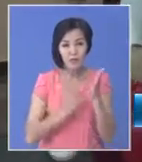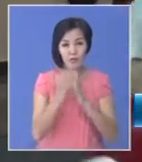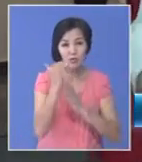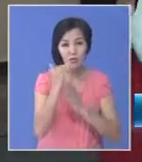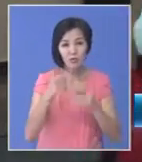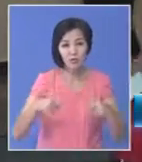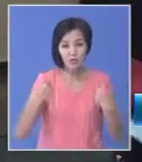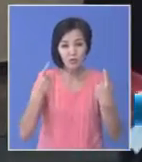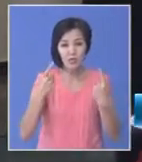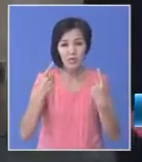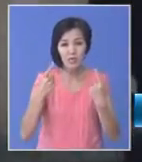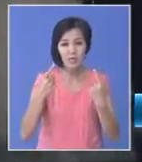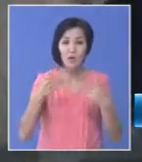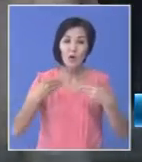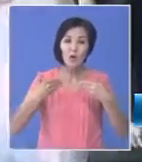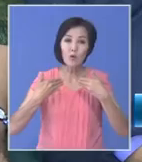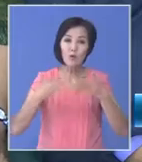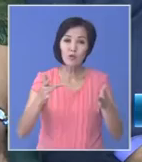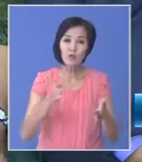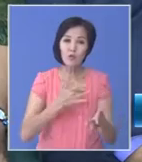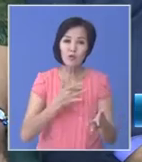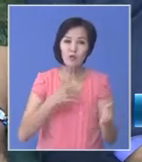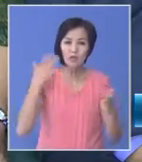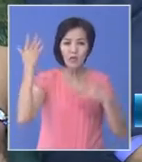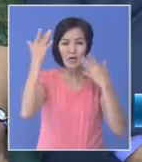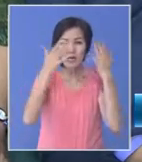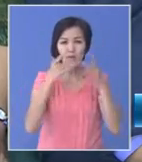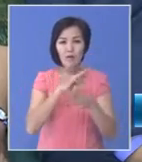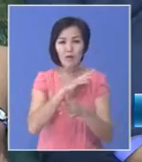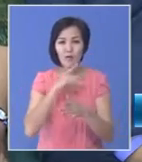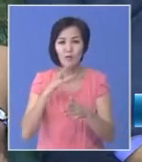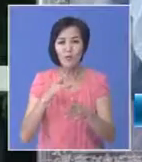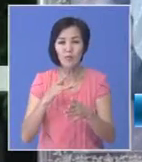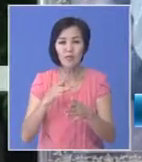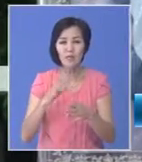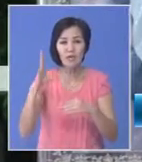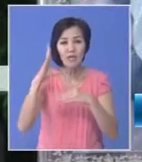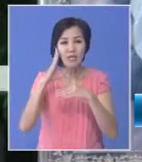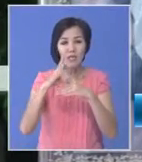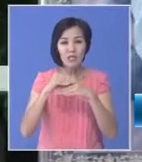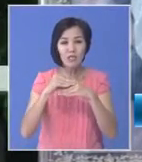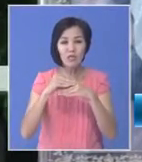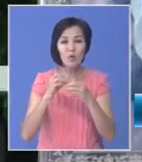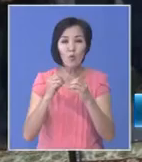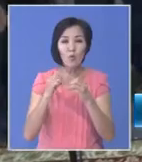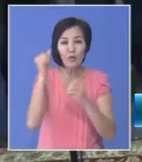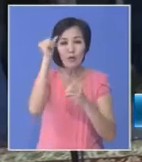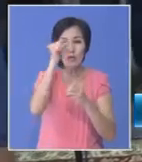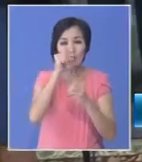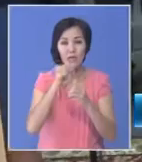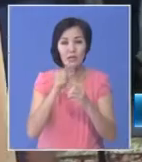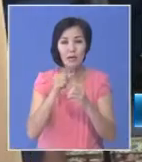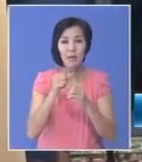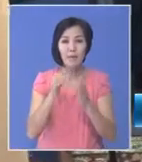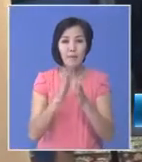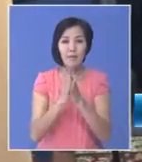Қалайша қияды, ұшырса ұясы, жүректер арманға толған түлектер. Кеште инемен құдық қазғандай 11 жылды оқу бір жапырақ